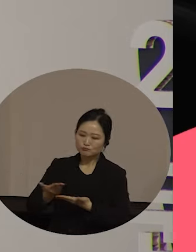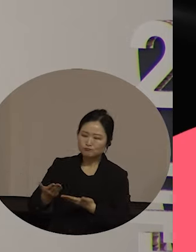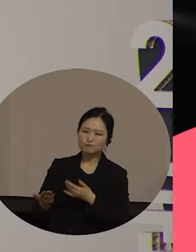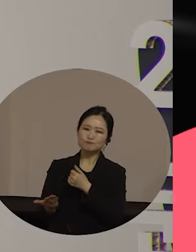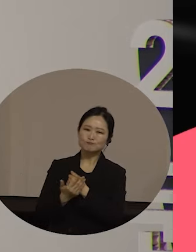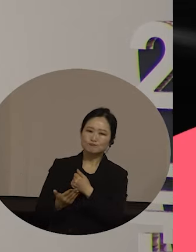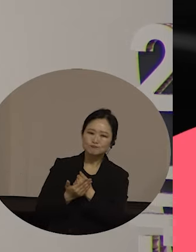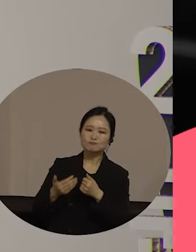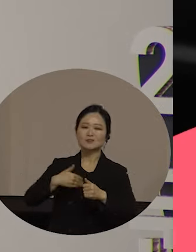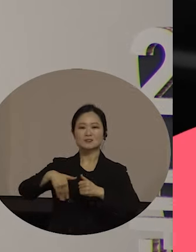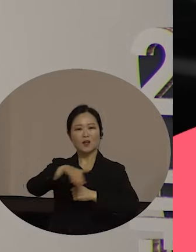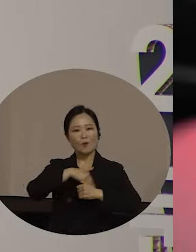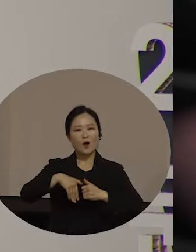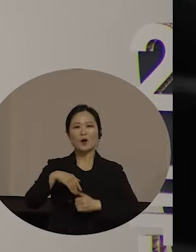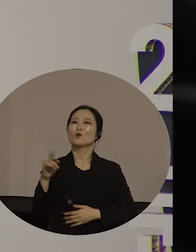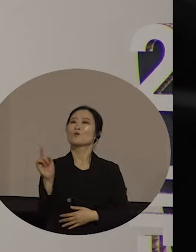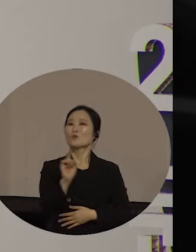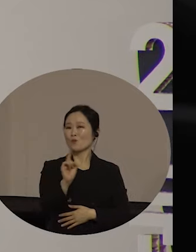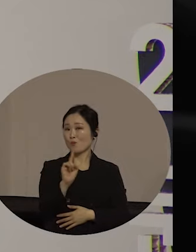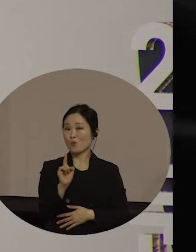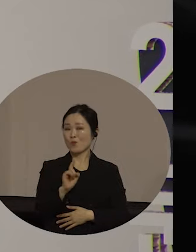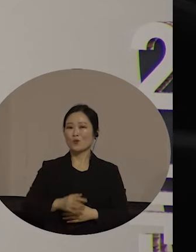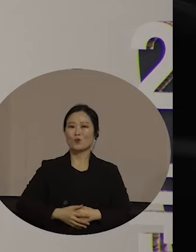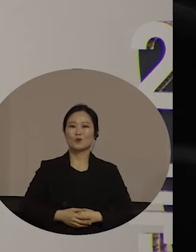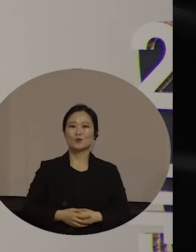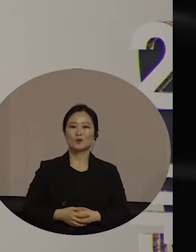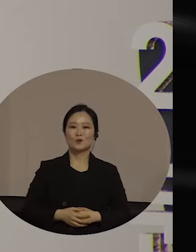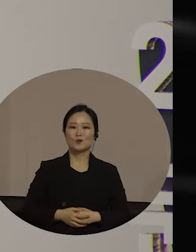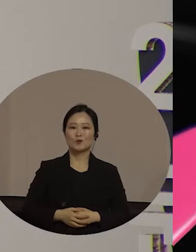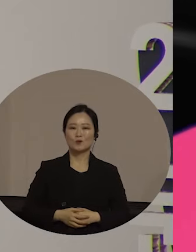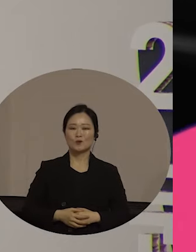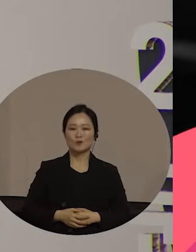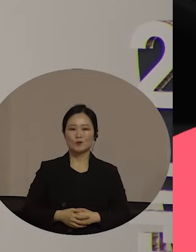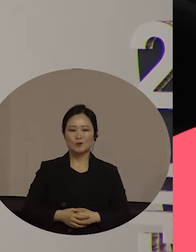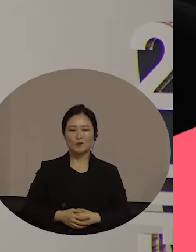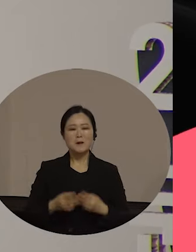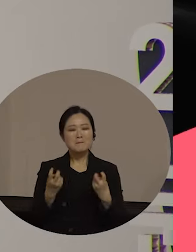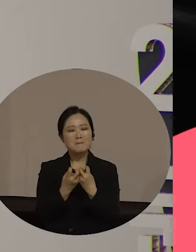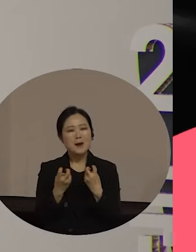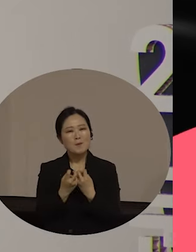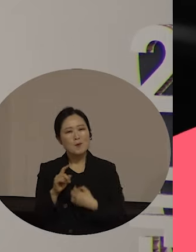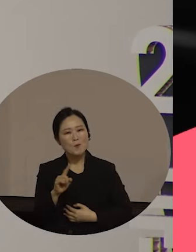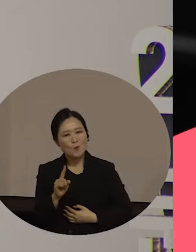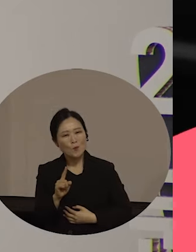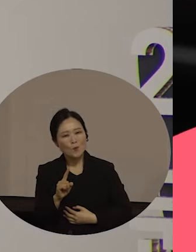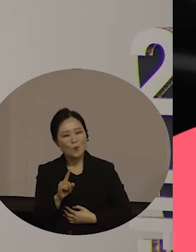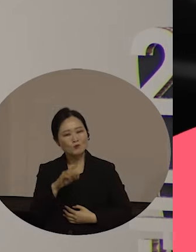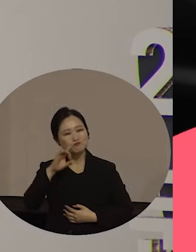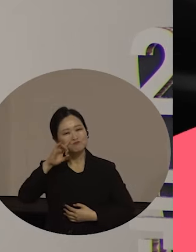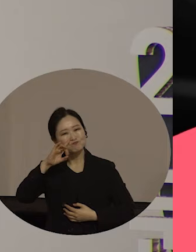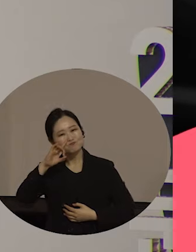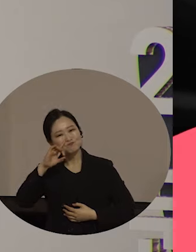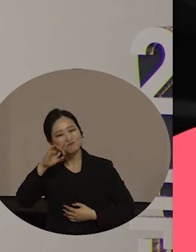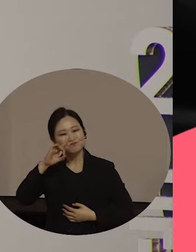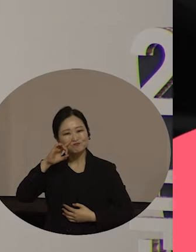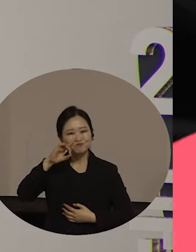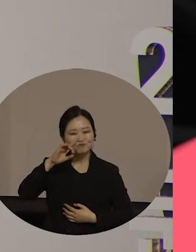하는지, 아니면 하는 방식까지도 이렇게 같이, 그런 노하우까지 같이 공유를 하는지, 그런 부분을